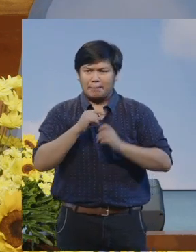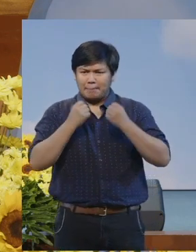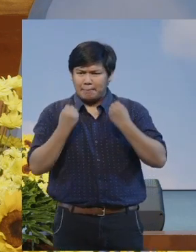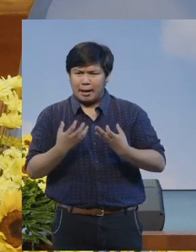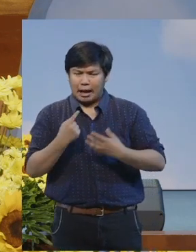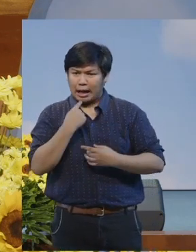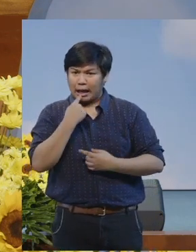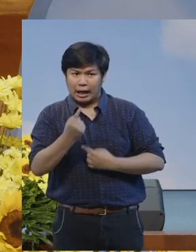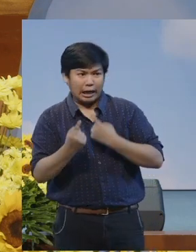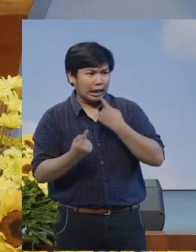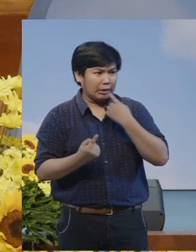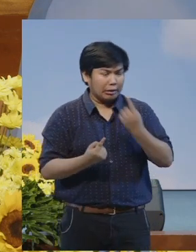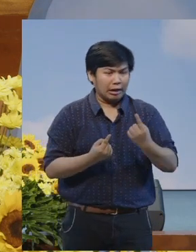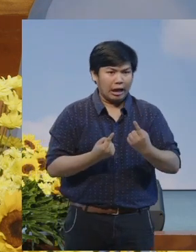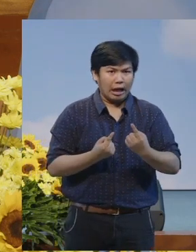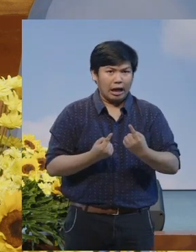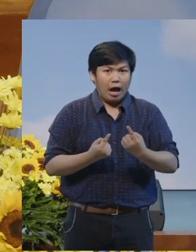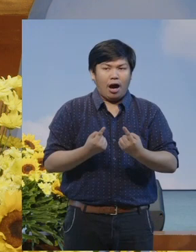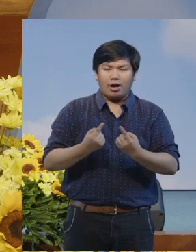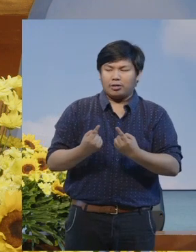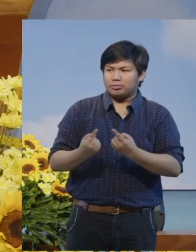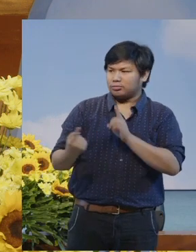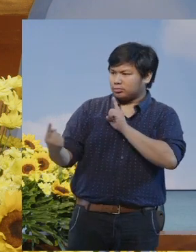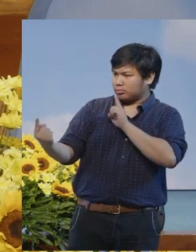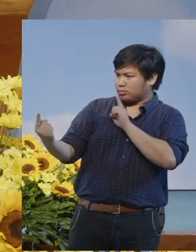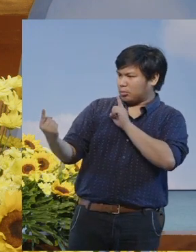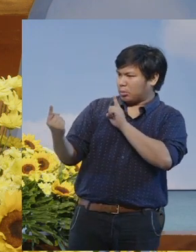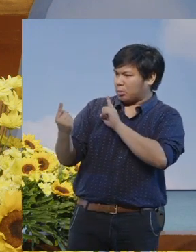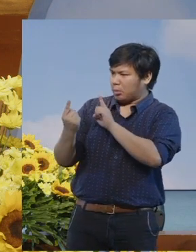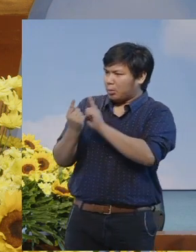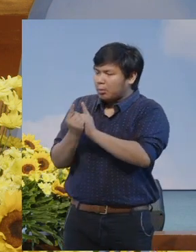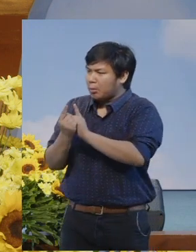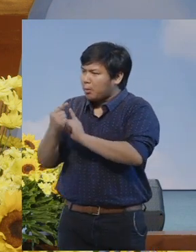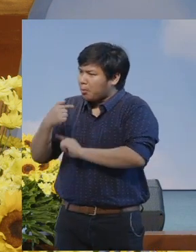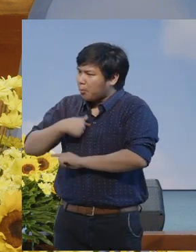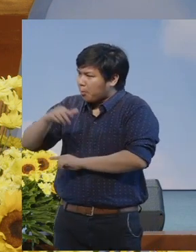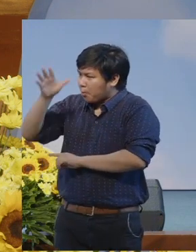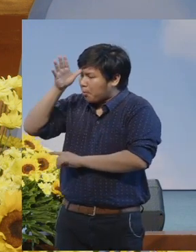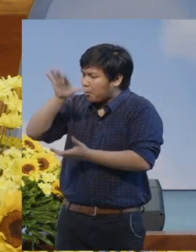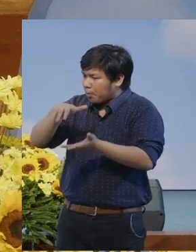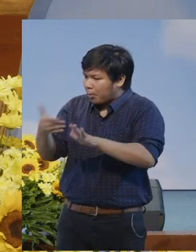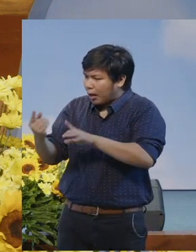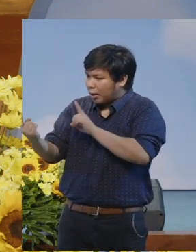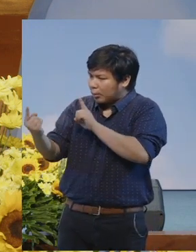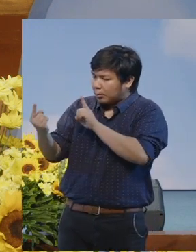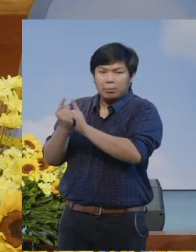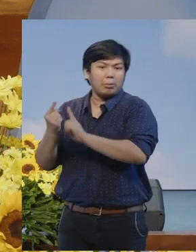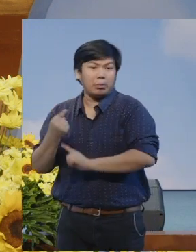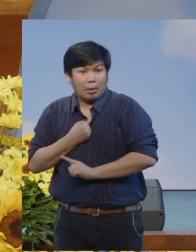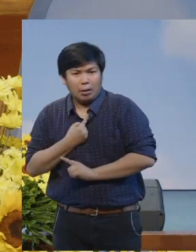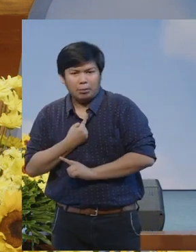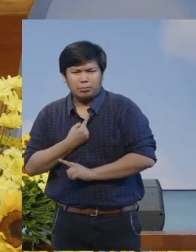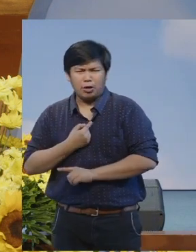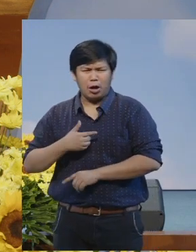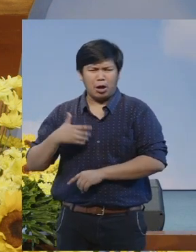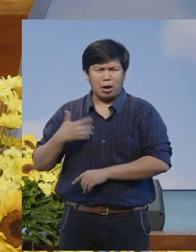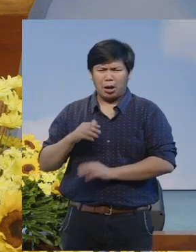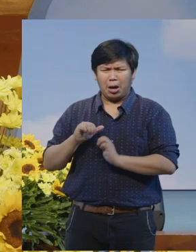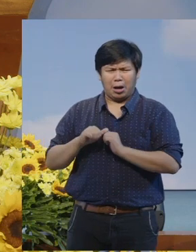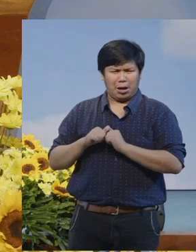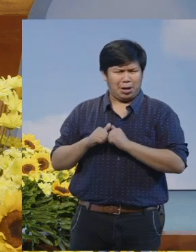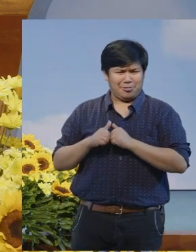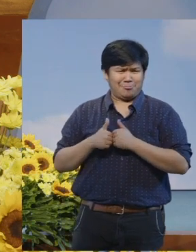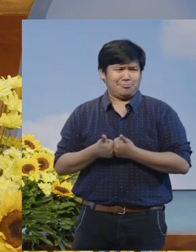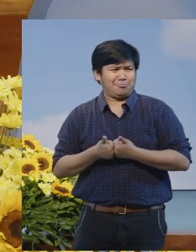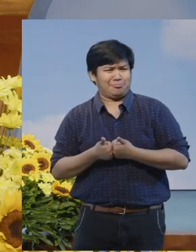sila ay pinakiramdaman ng kanilang mga mahal sa buhay na namatay na o sumakabilang